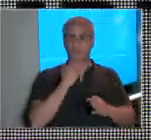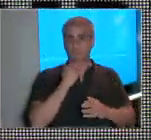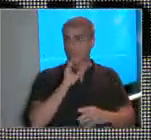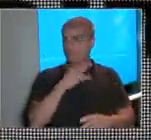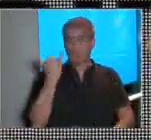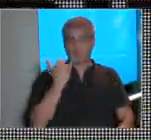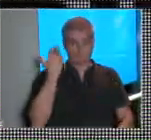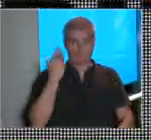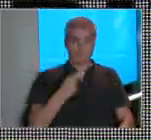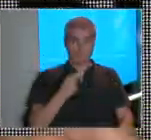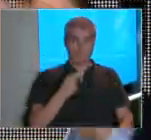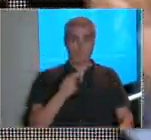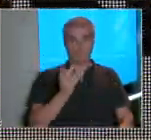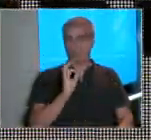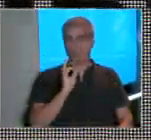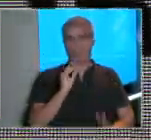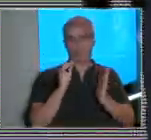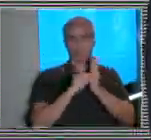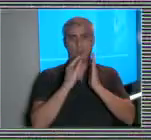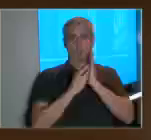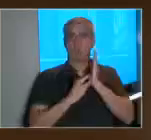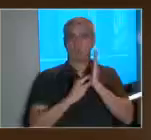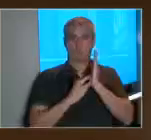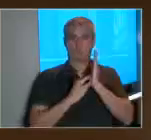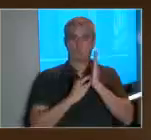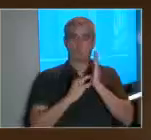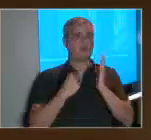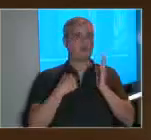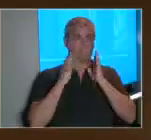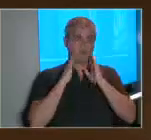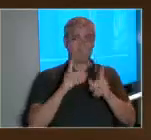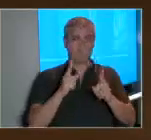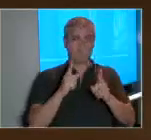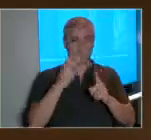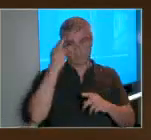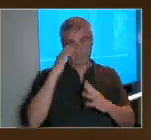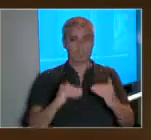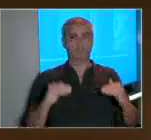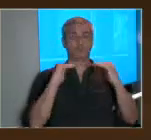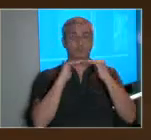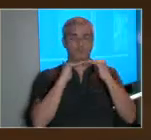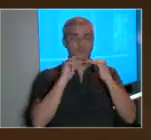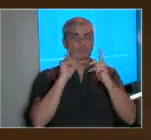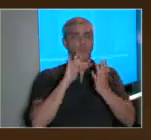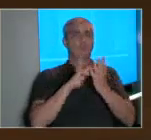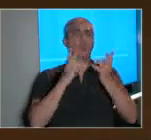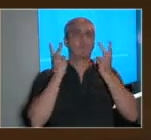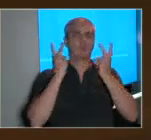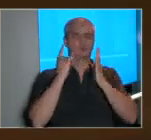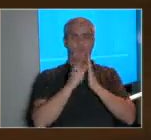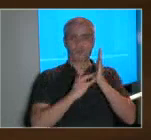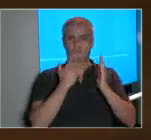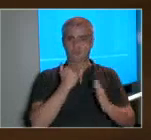למרות שתמיד היה כזה, הוא טרם מוגן בחוקי היסוד. ואני מאמין שלרעיון השוויון יש מקום חשוב